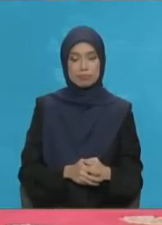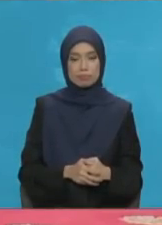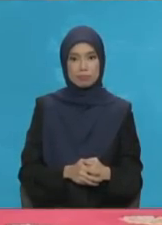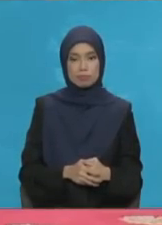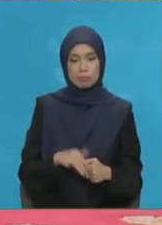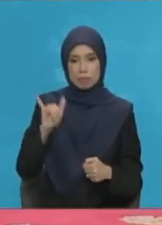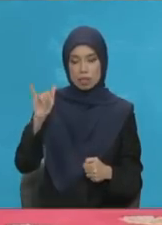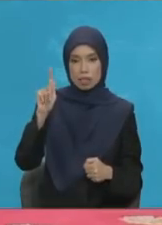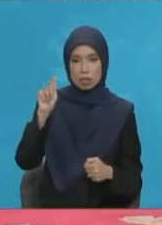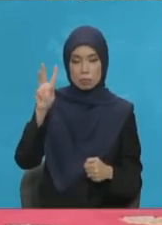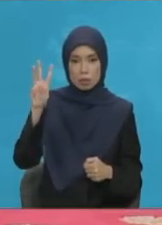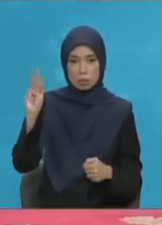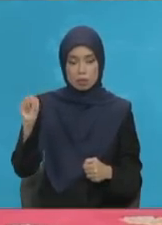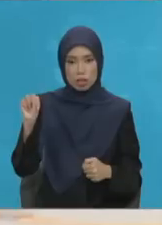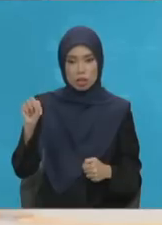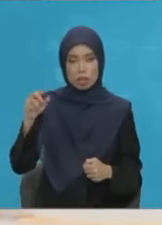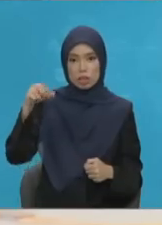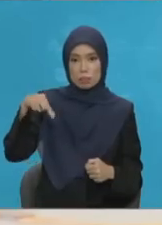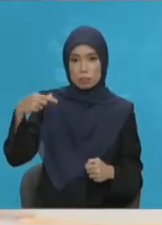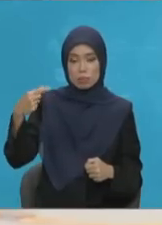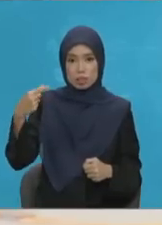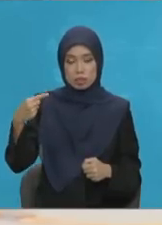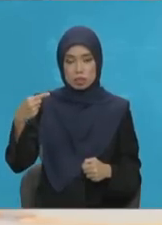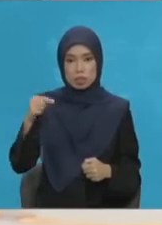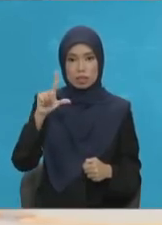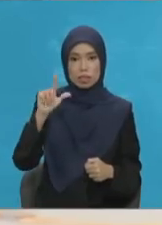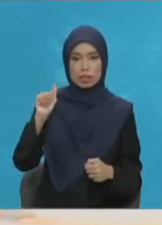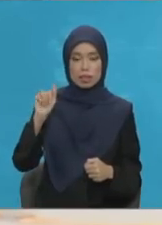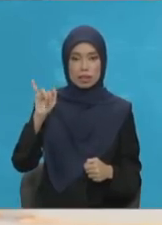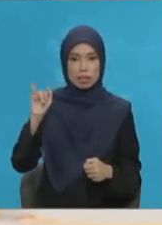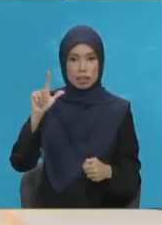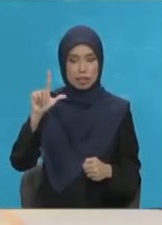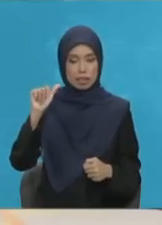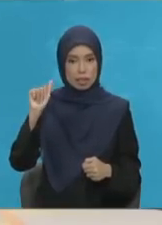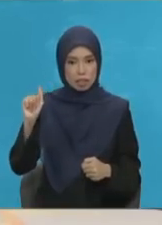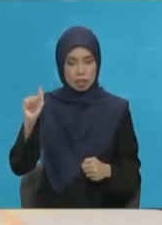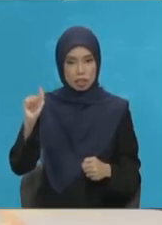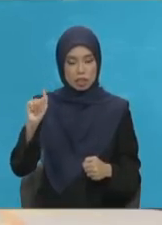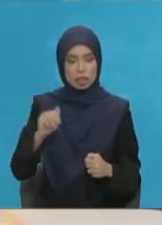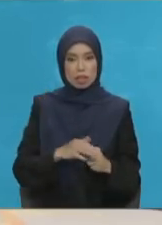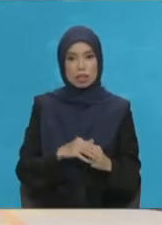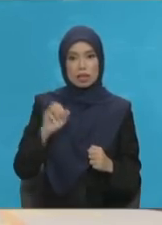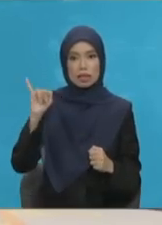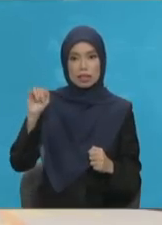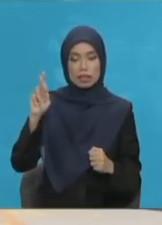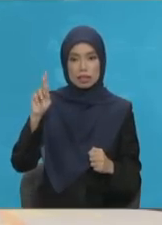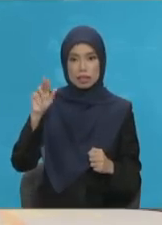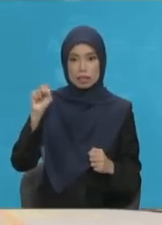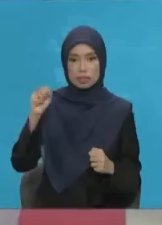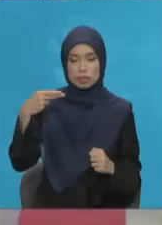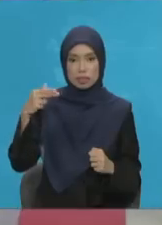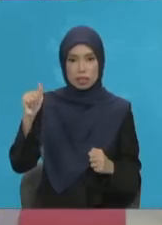yang amat Mulia Pangeran Maharaja Setia Laila diraja sahibul Irsyad menyabdakan yang dimuliakan